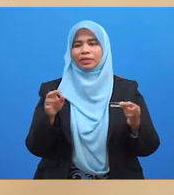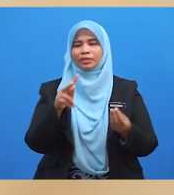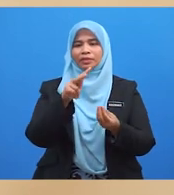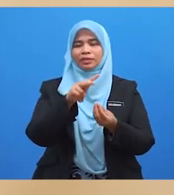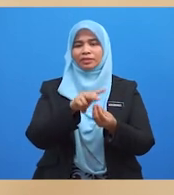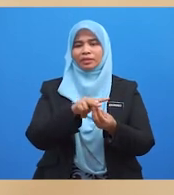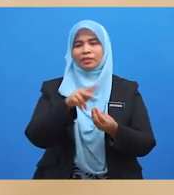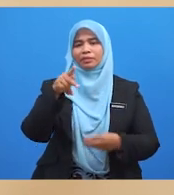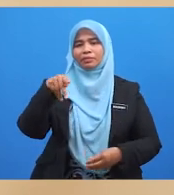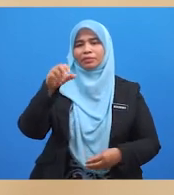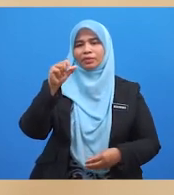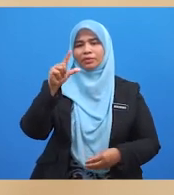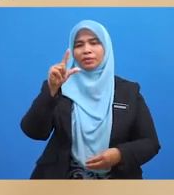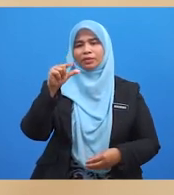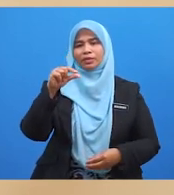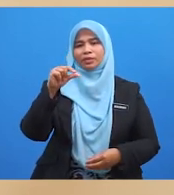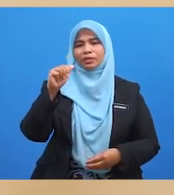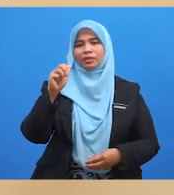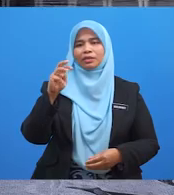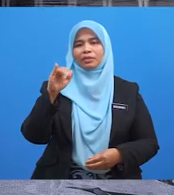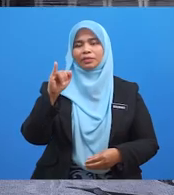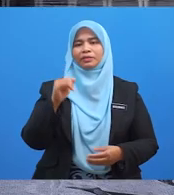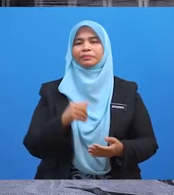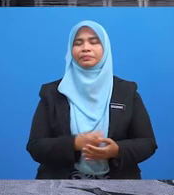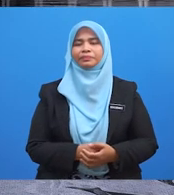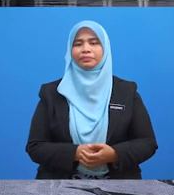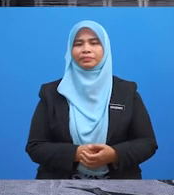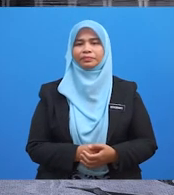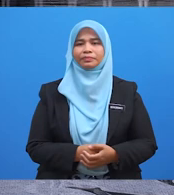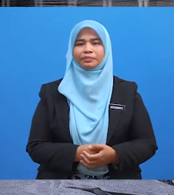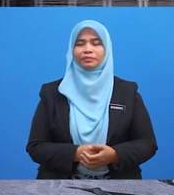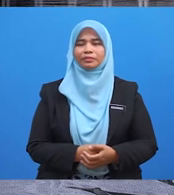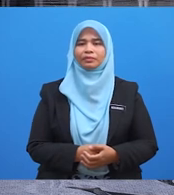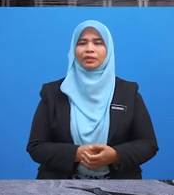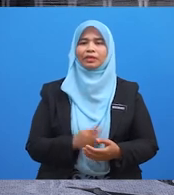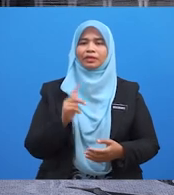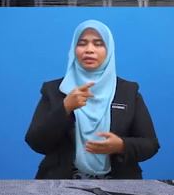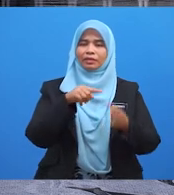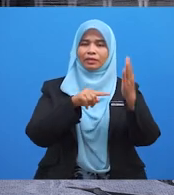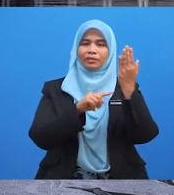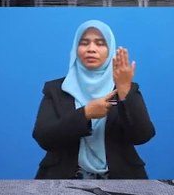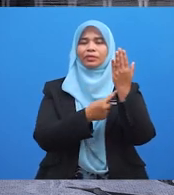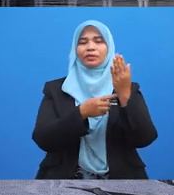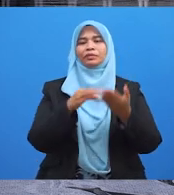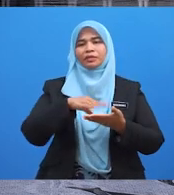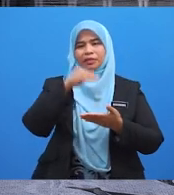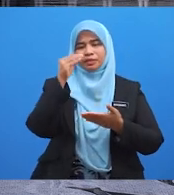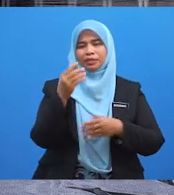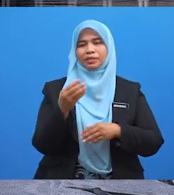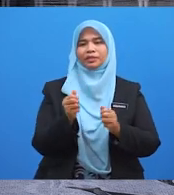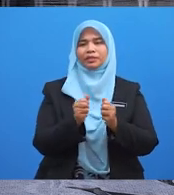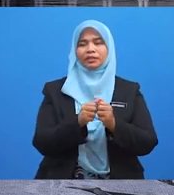kesan poligami yang tidak mengikut syarat. Murid-murid, kita mulakan pembelajaran pada hari ini